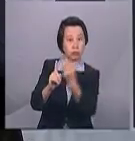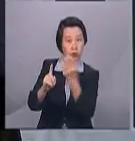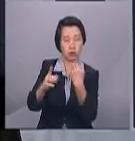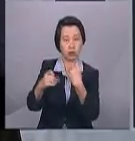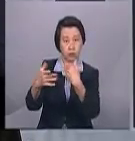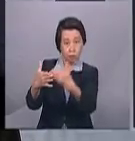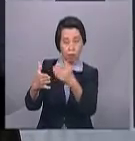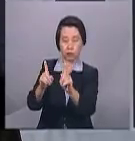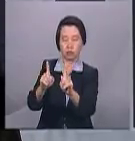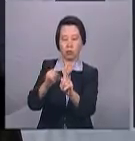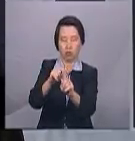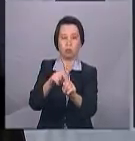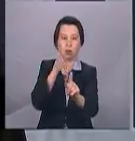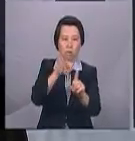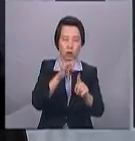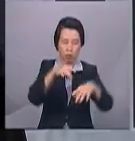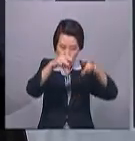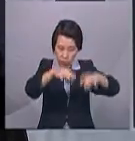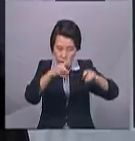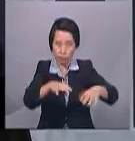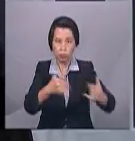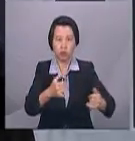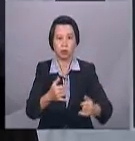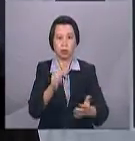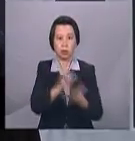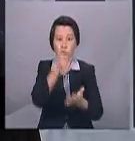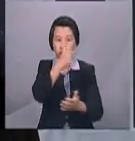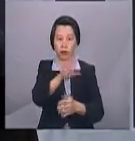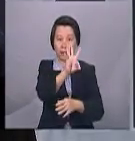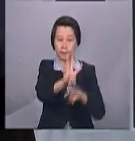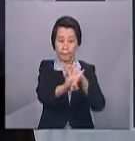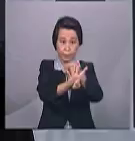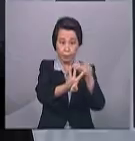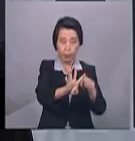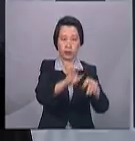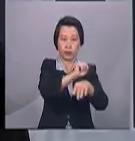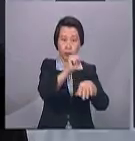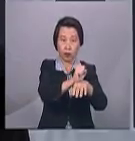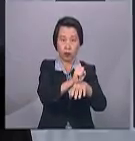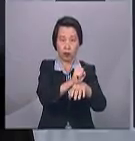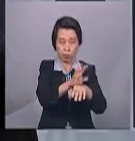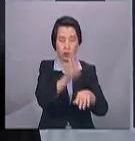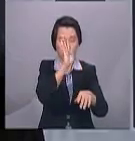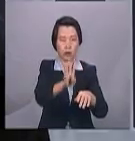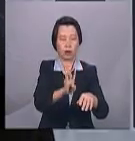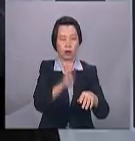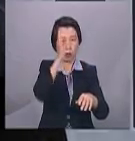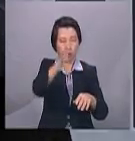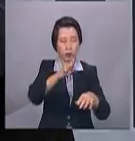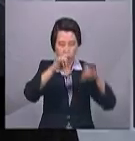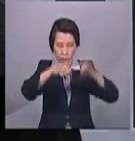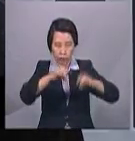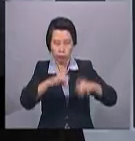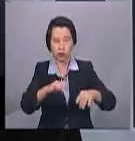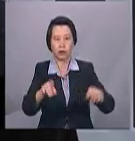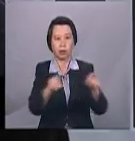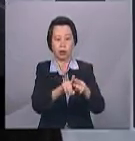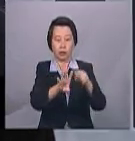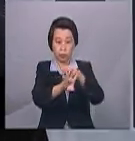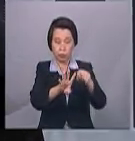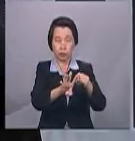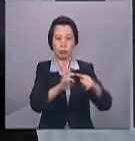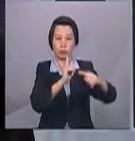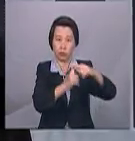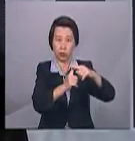dapat kesan 4 kes yang pertama yang kita ada yang tak ada gejala tetapi positif. Dan mereka